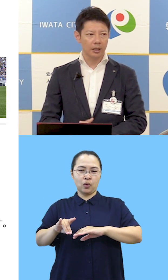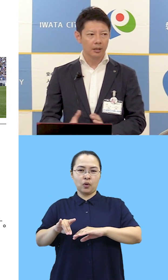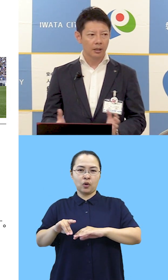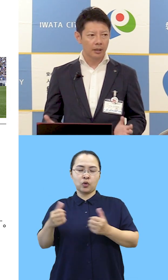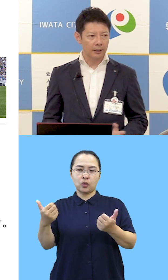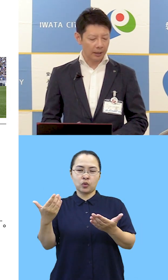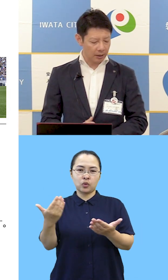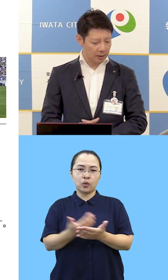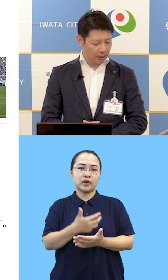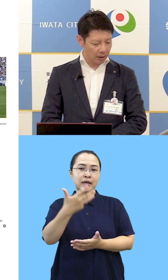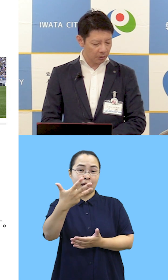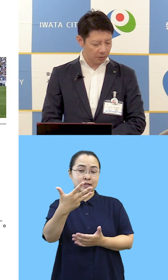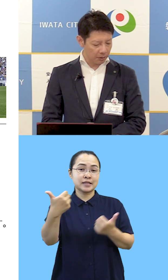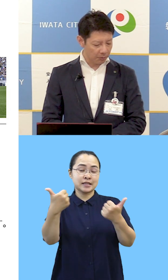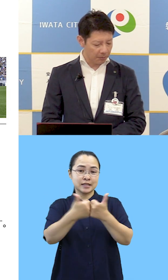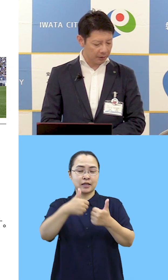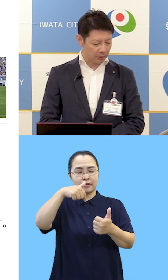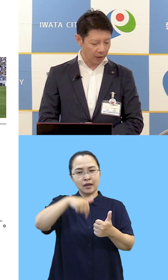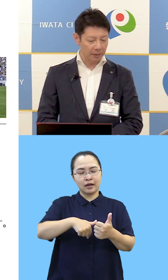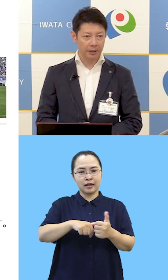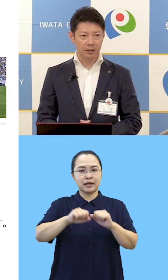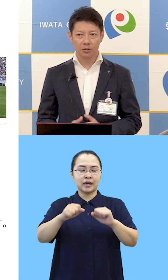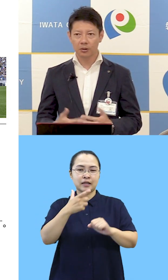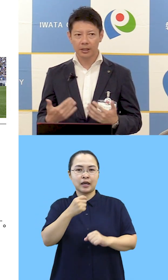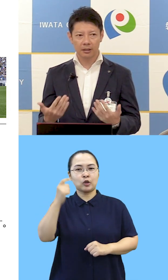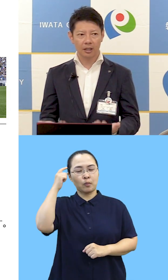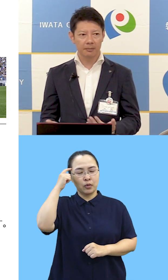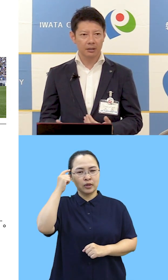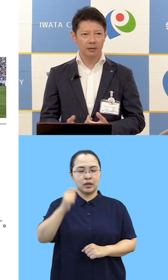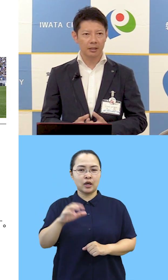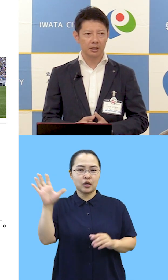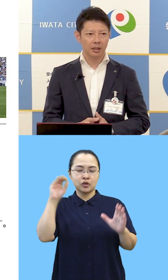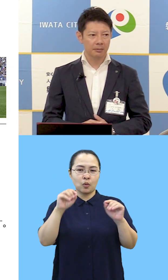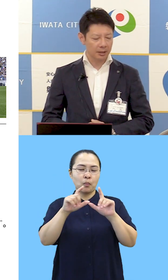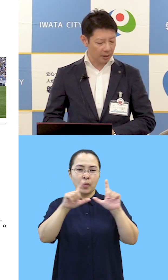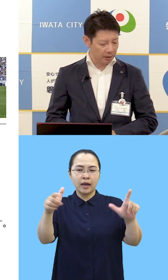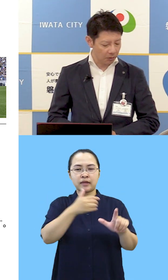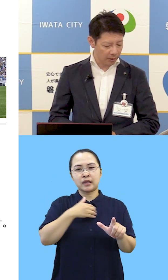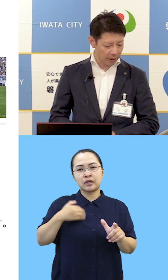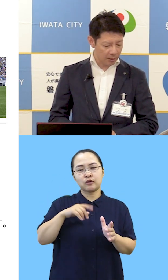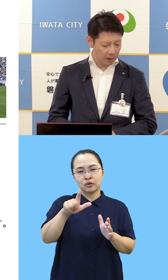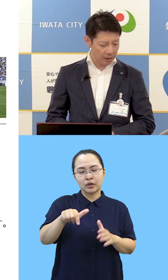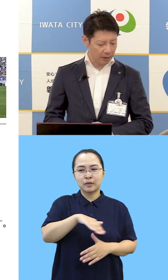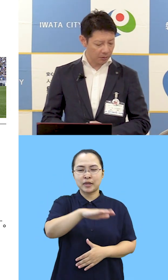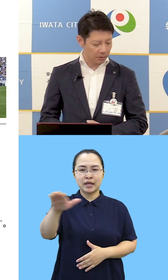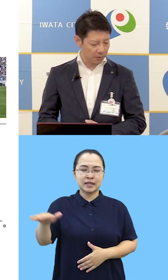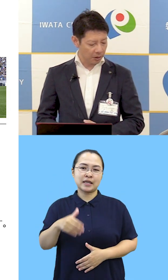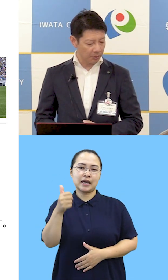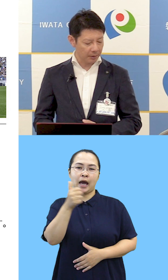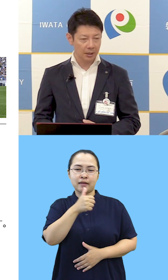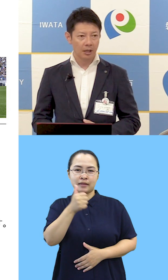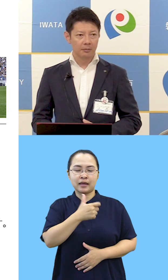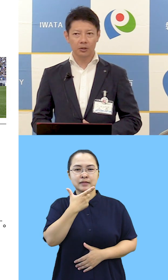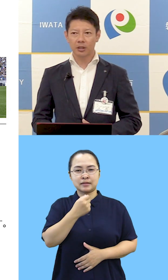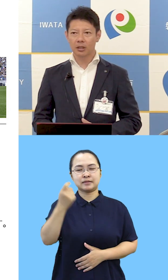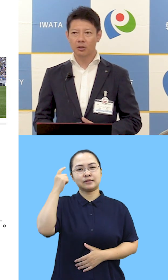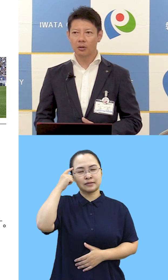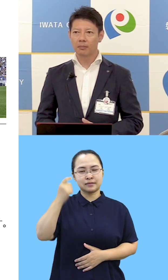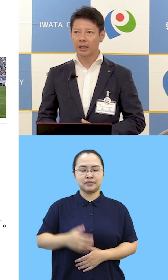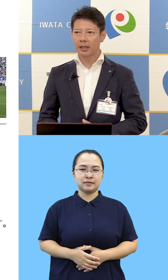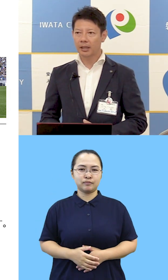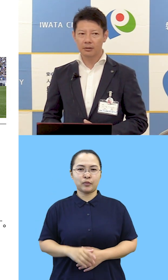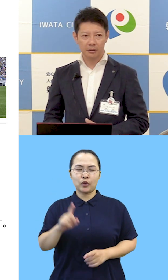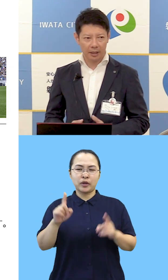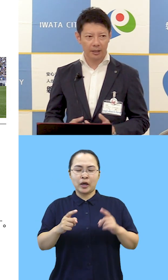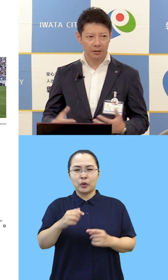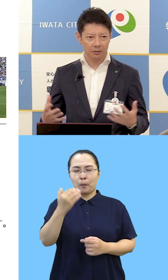合の中でやっていきたいなというふうに思いますので、また情報を出せるタイミングになりましたら皆さんにご案内していきたいというふうに思います。まあ、とにかくもう